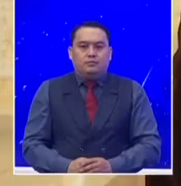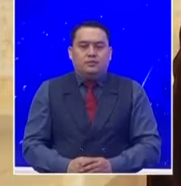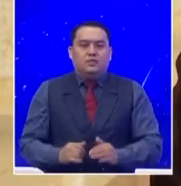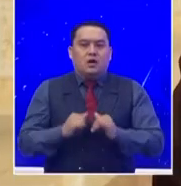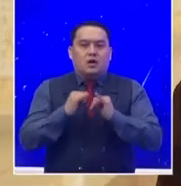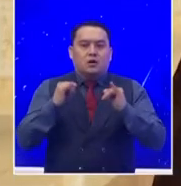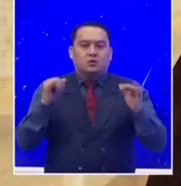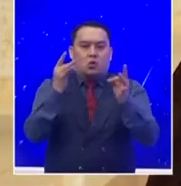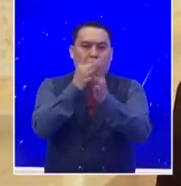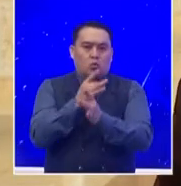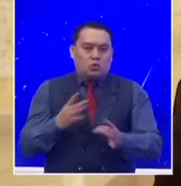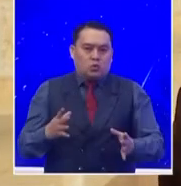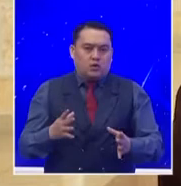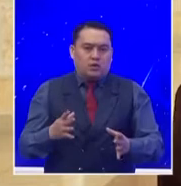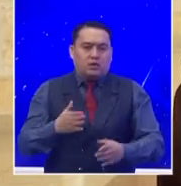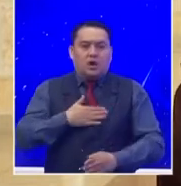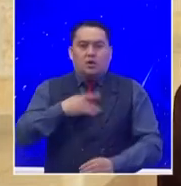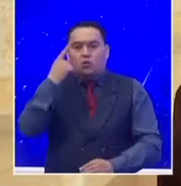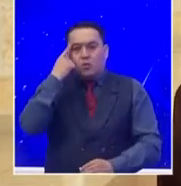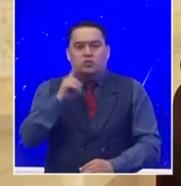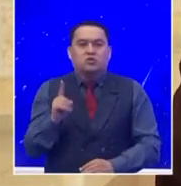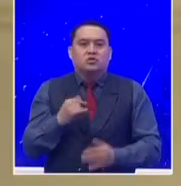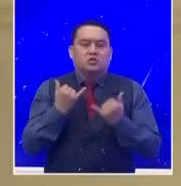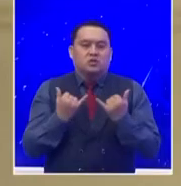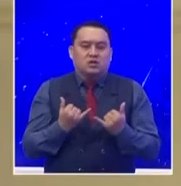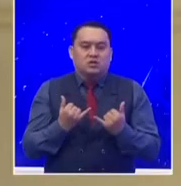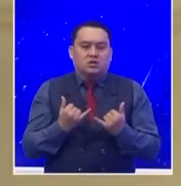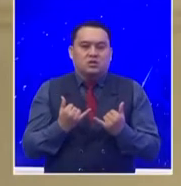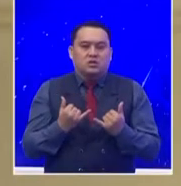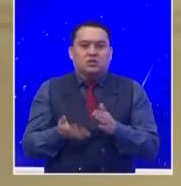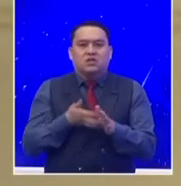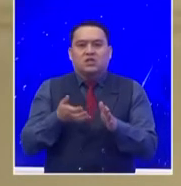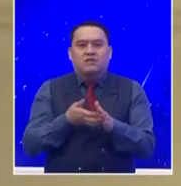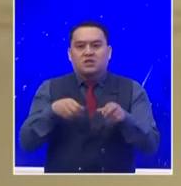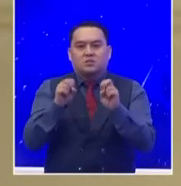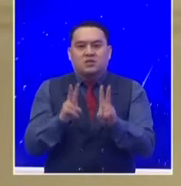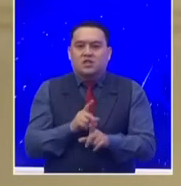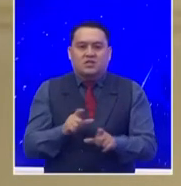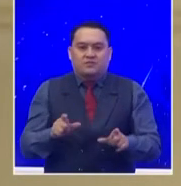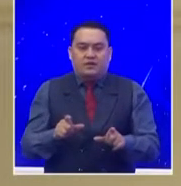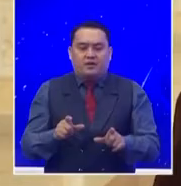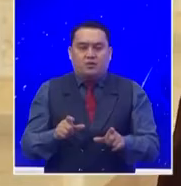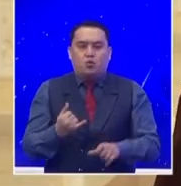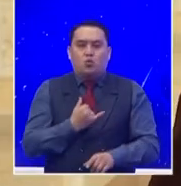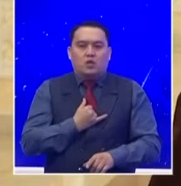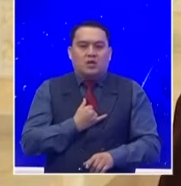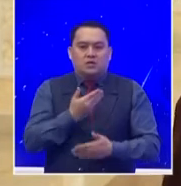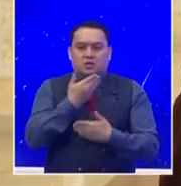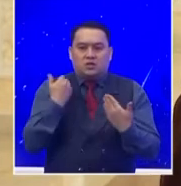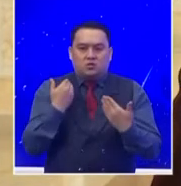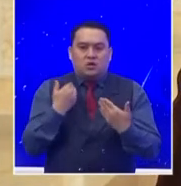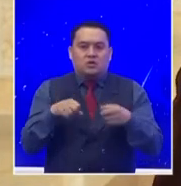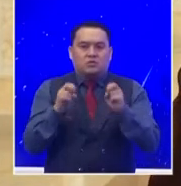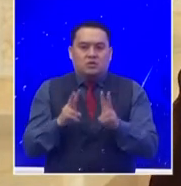Развитию культуры, я думаю, сейчас мешает нехватка кадров. У нас нету именно таких